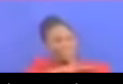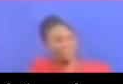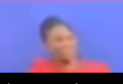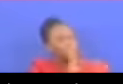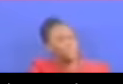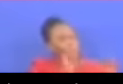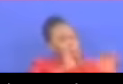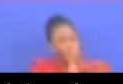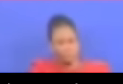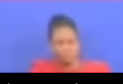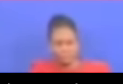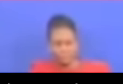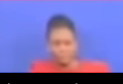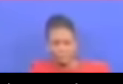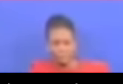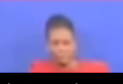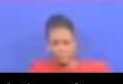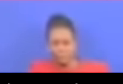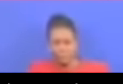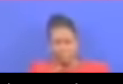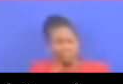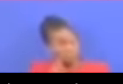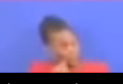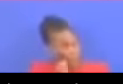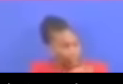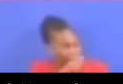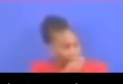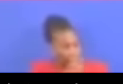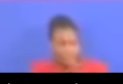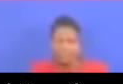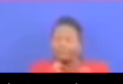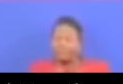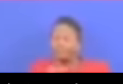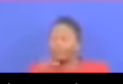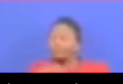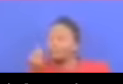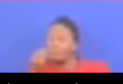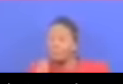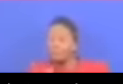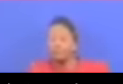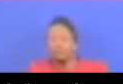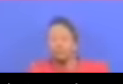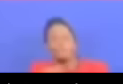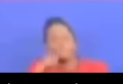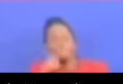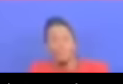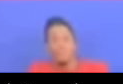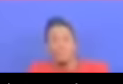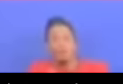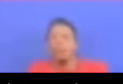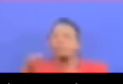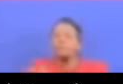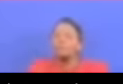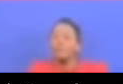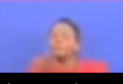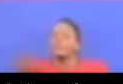walichoenda kukikuta ndicho hicho kama haya mmeyaona machache wale waliojitokeza kuwaambia je wale ambao walikufa wakazikwa bila nyie